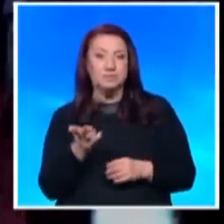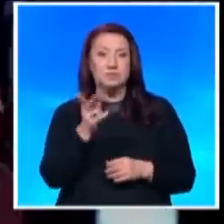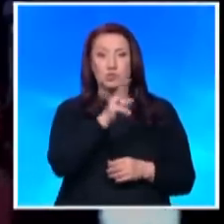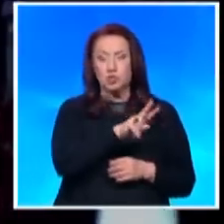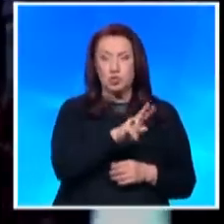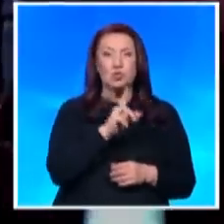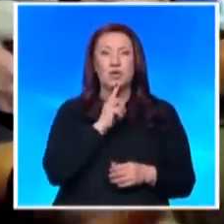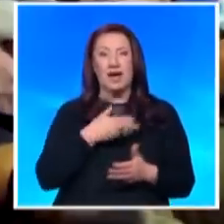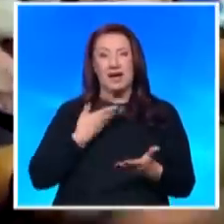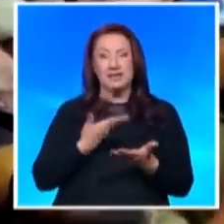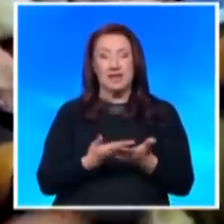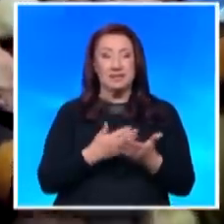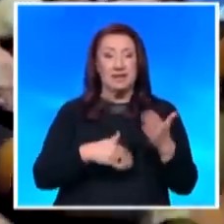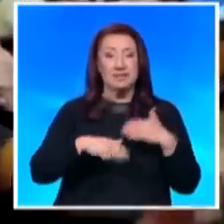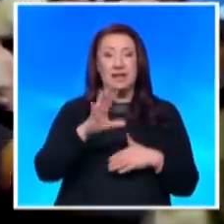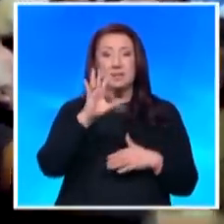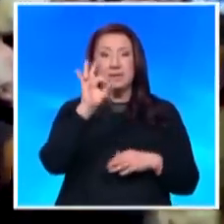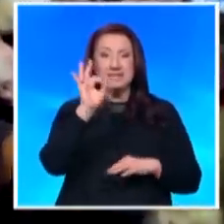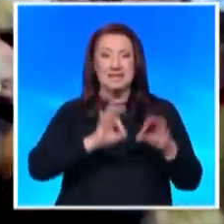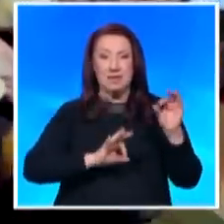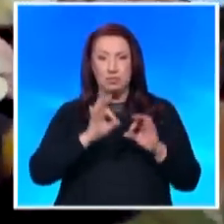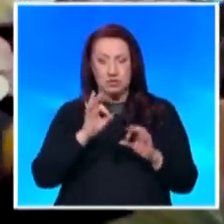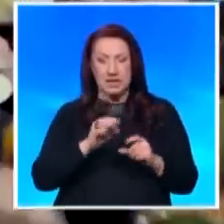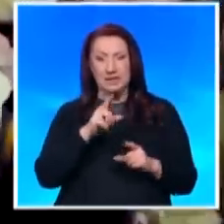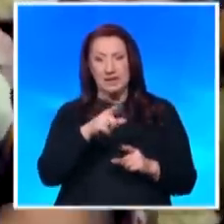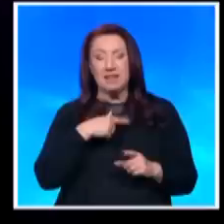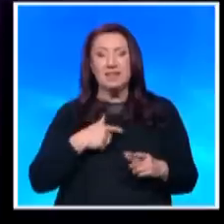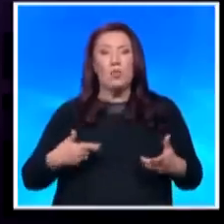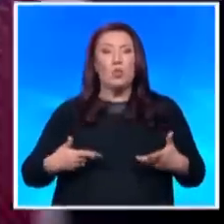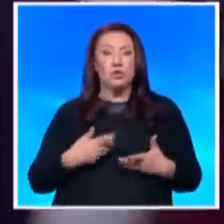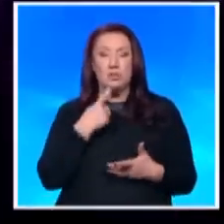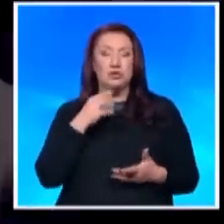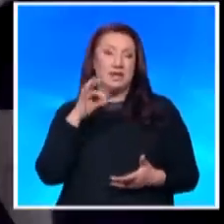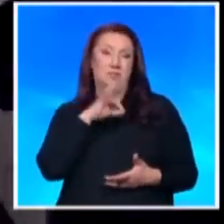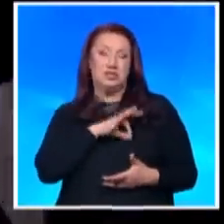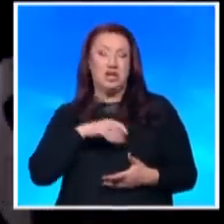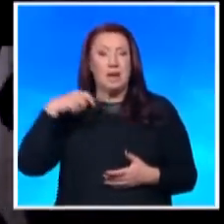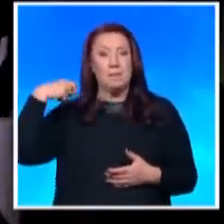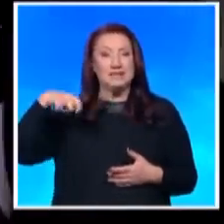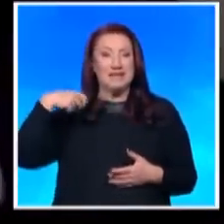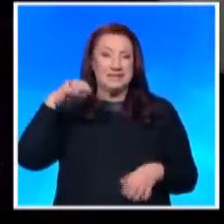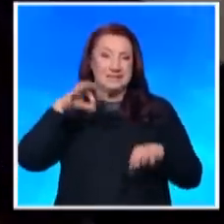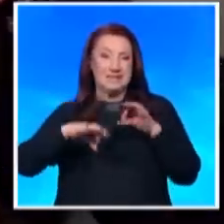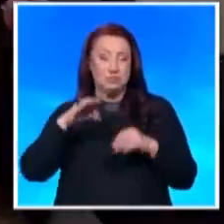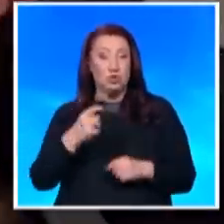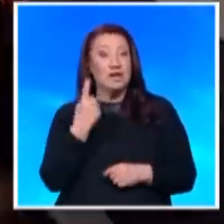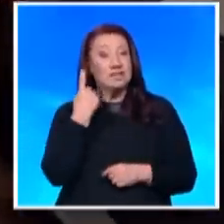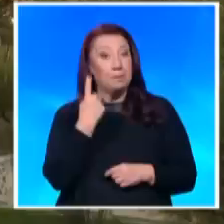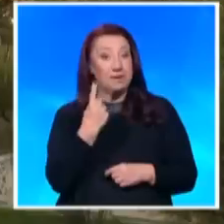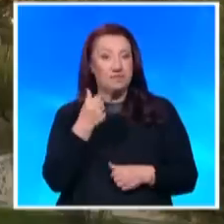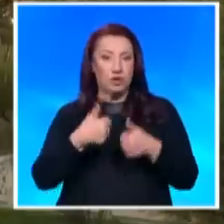над 50%, или това е прагът, необходим за спечелване на президентските избори на първи тур.